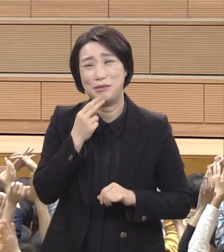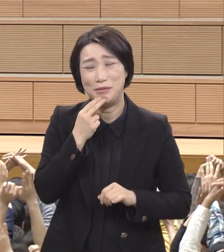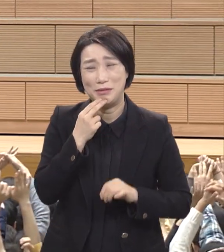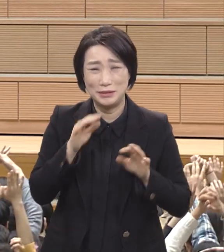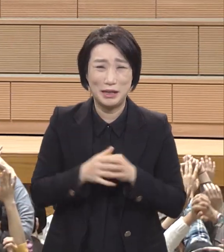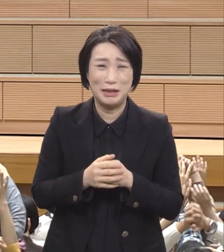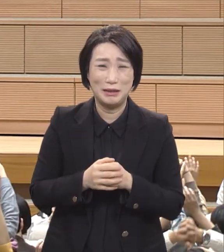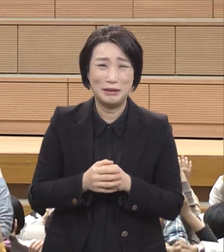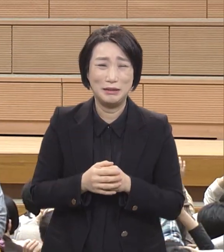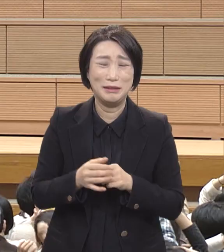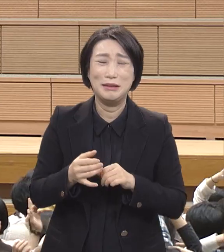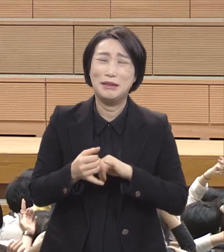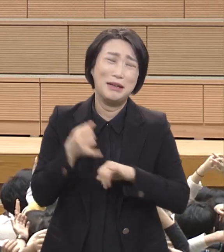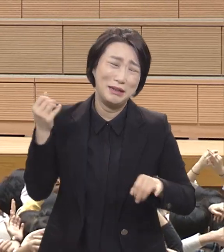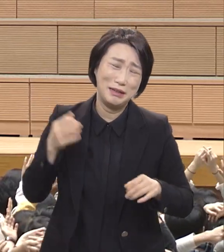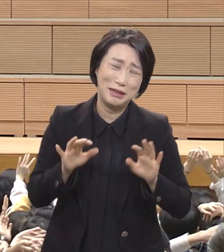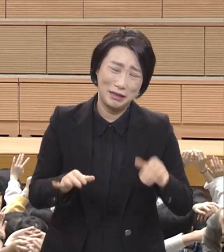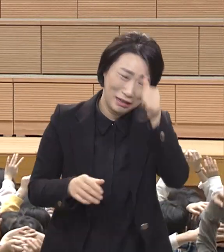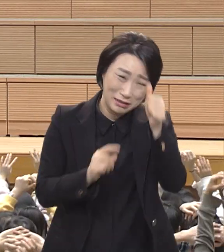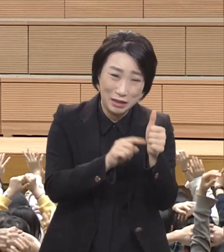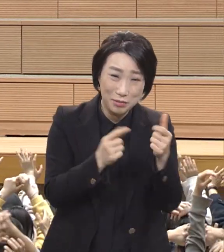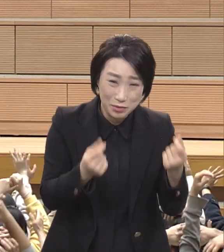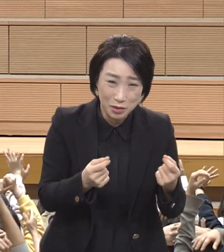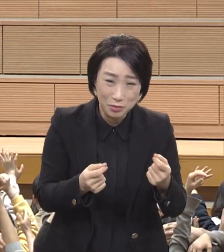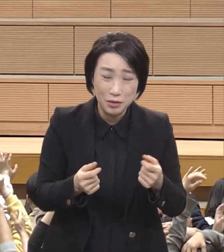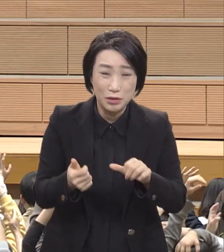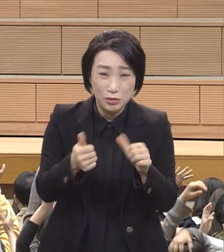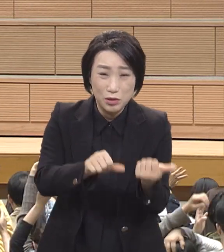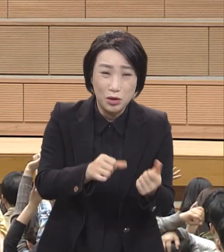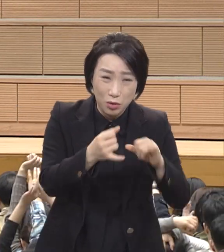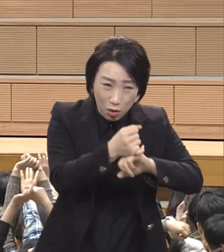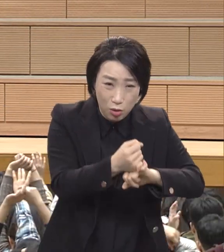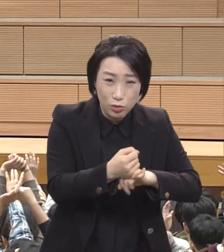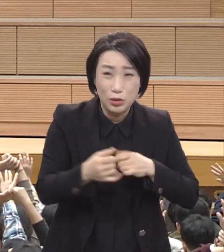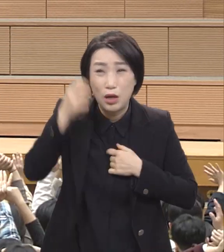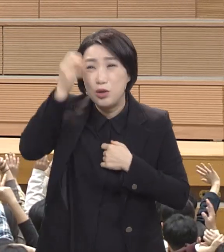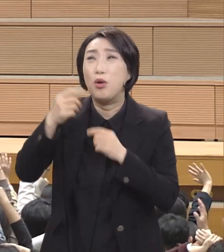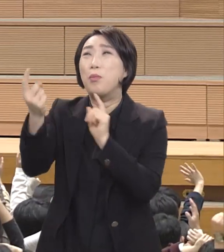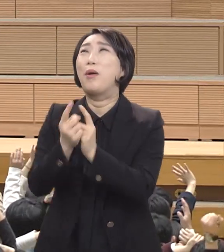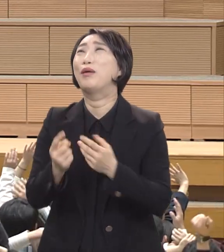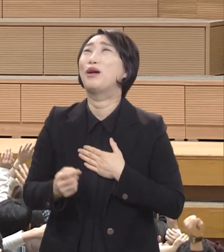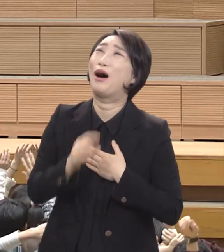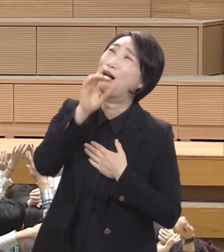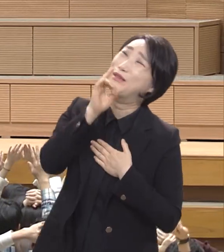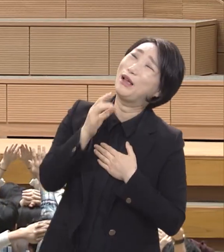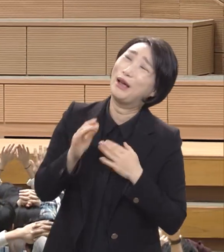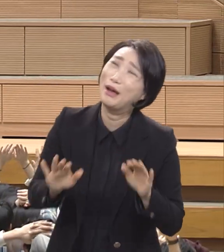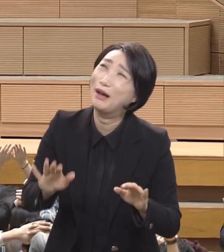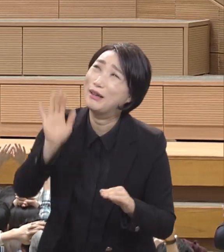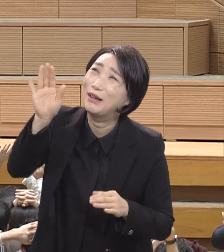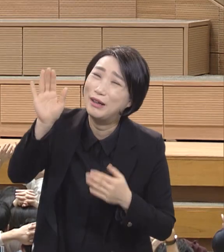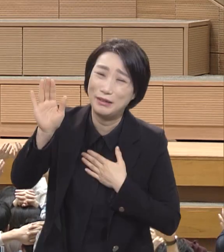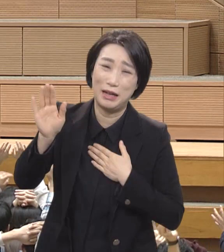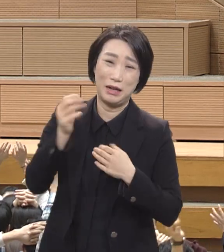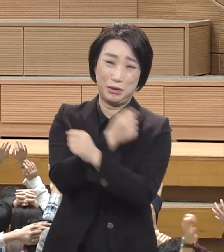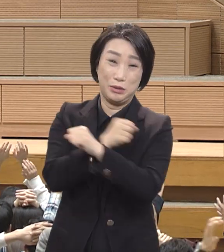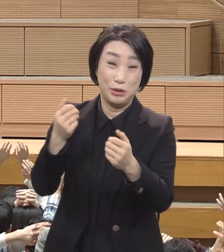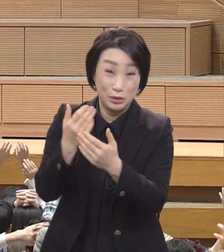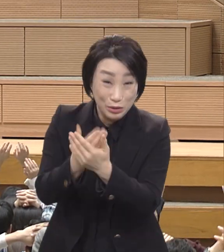아담처럼 정령 죽으리다가 내 영혼에 미친다면 큰일이에요. 나 용서해 주세요.